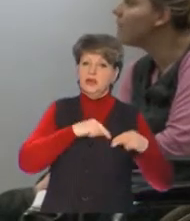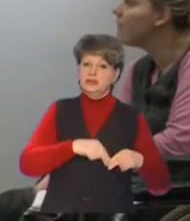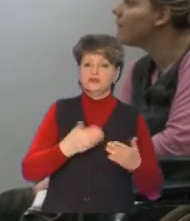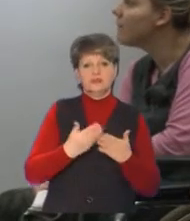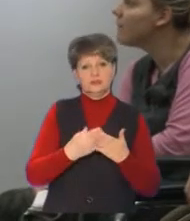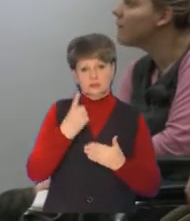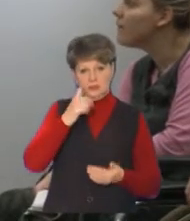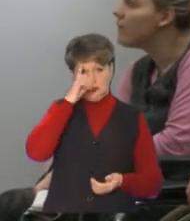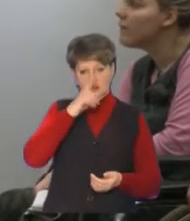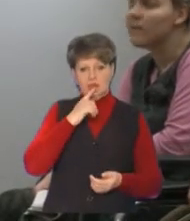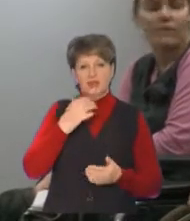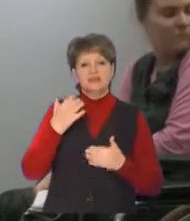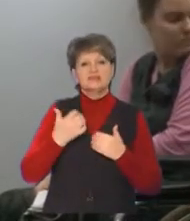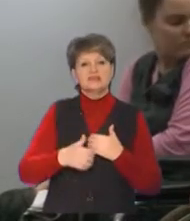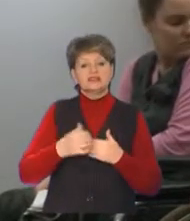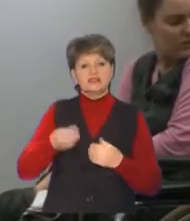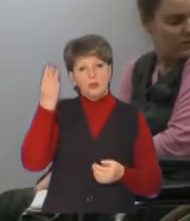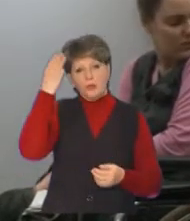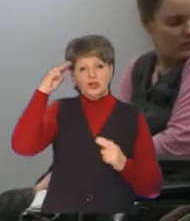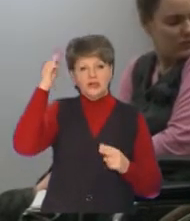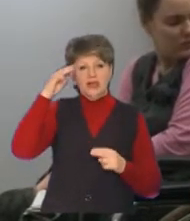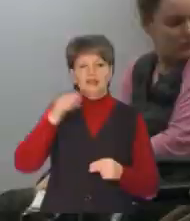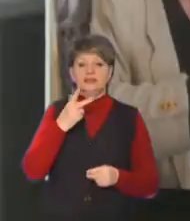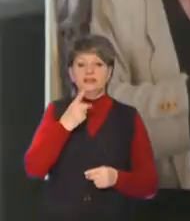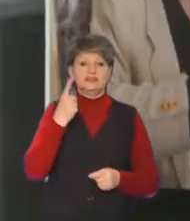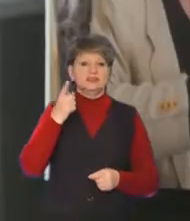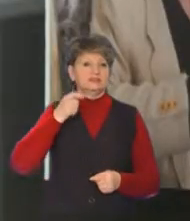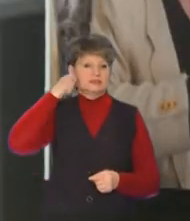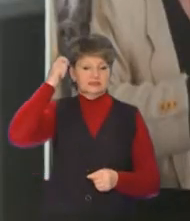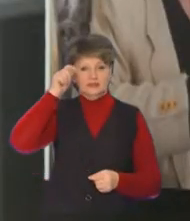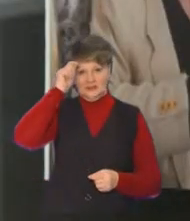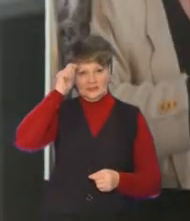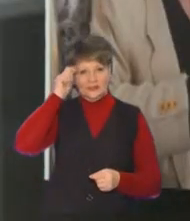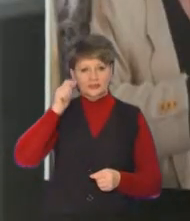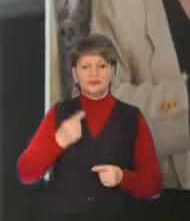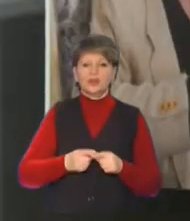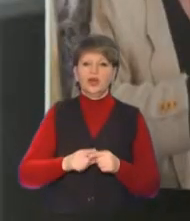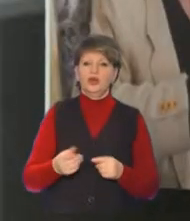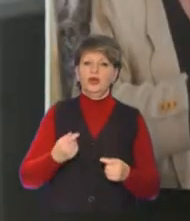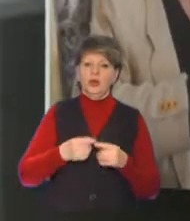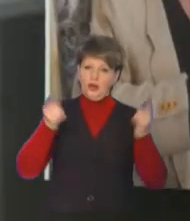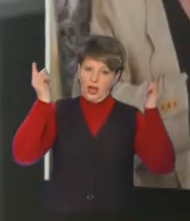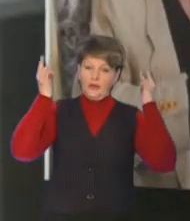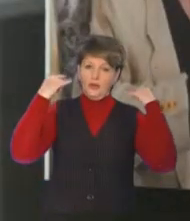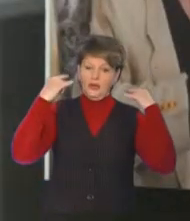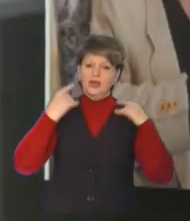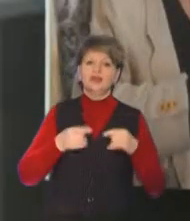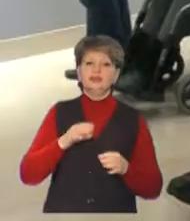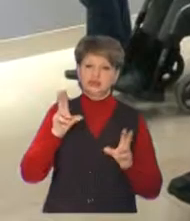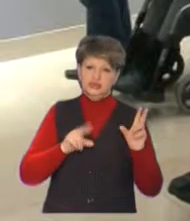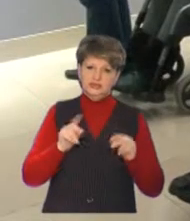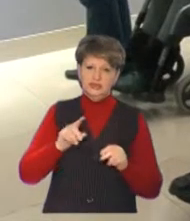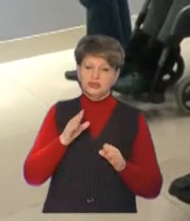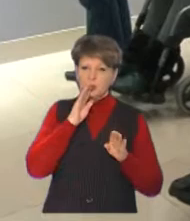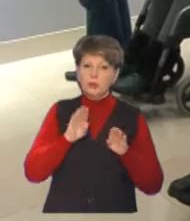близько місяця. Серед моделей і 31-річний Станіслав Кураса. Каже, у захваті від свого перевтілення в образ ковбоя. І вважає, що